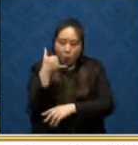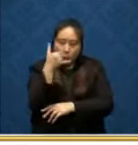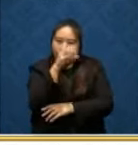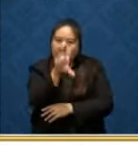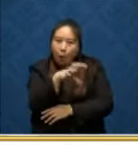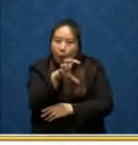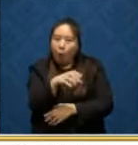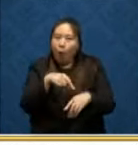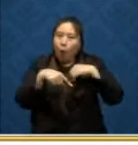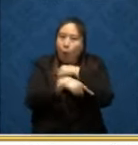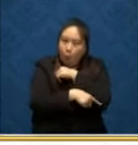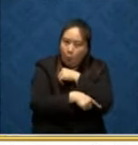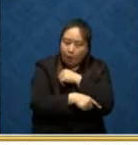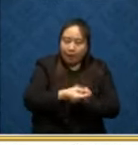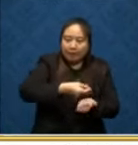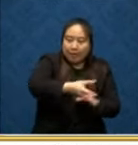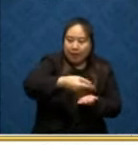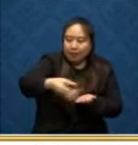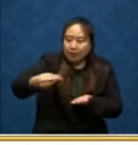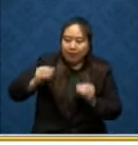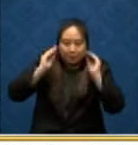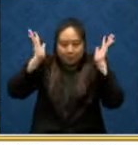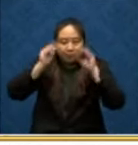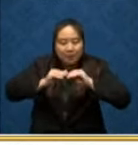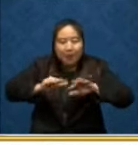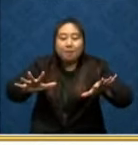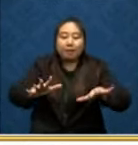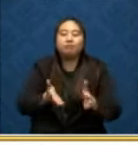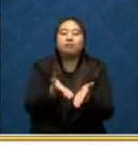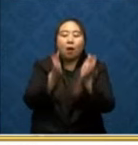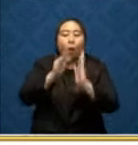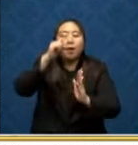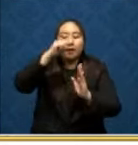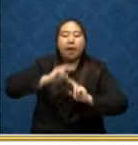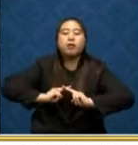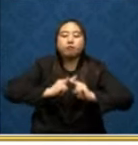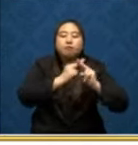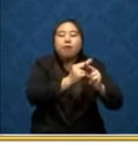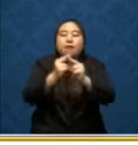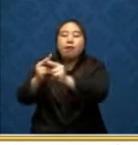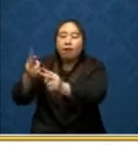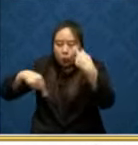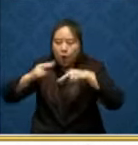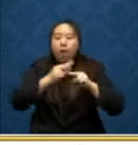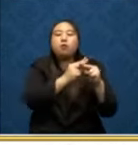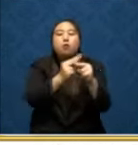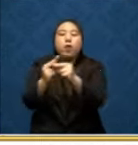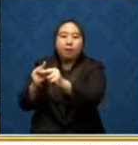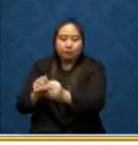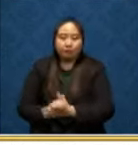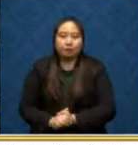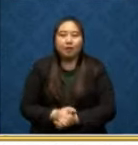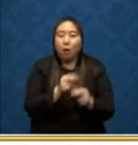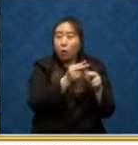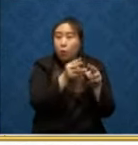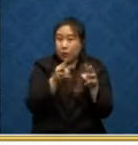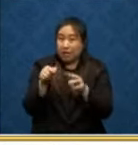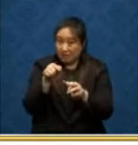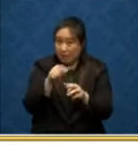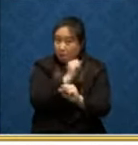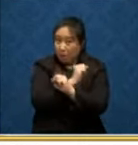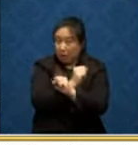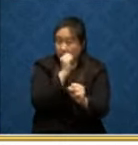ประชาสัมพันธ์แจกให้ประชาชนคนไทยดูแลตัวเองนี่มันเป็นวิธีการป้องกันที่ได้ผลขณะไหน